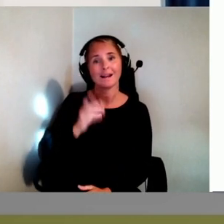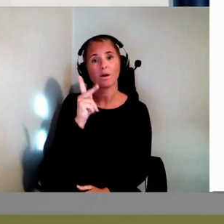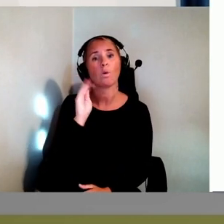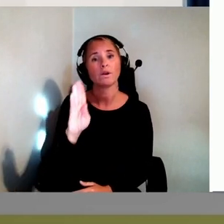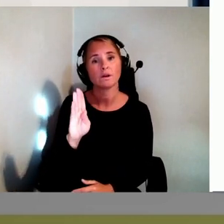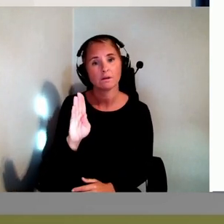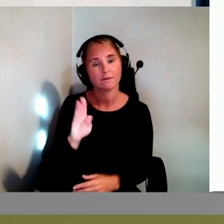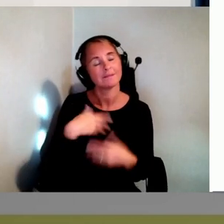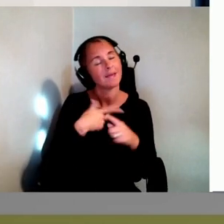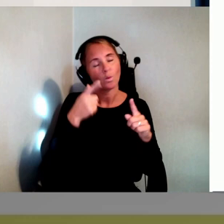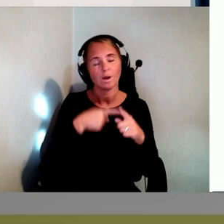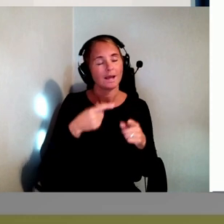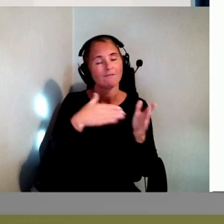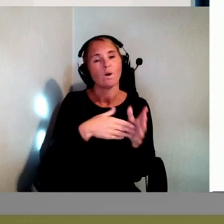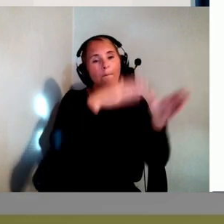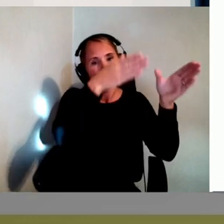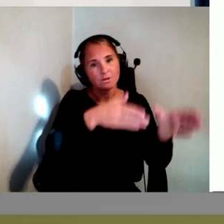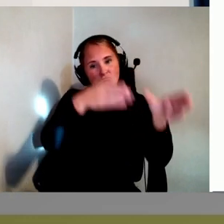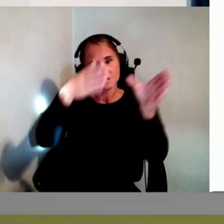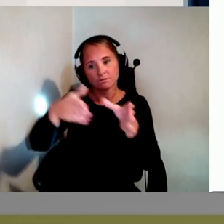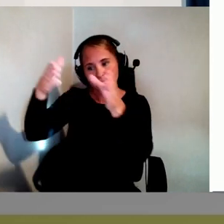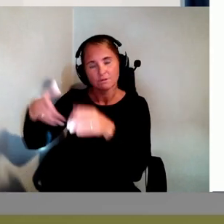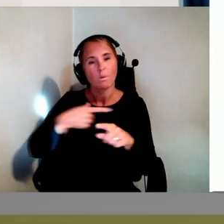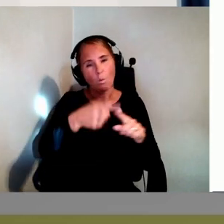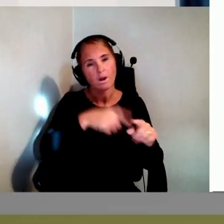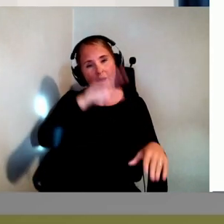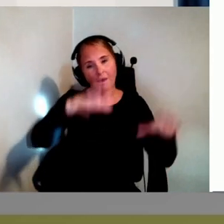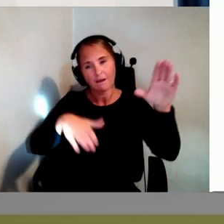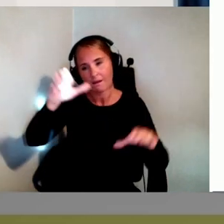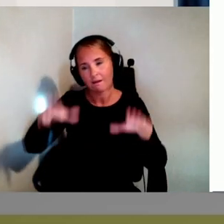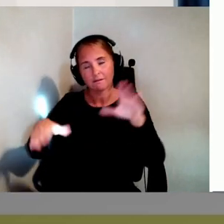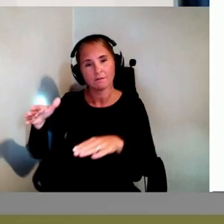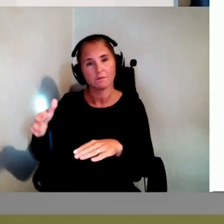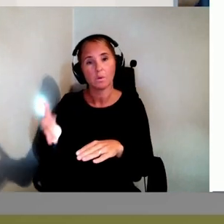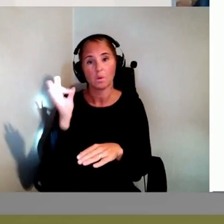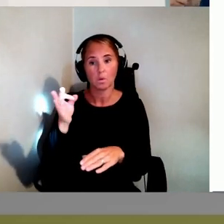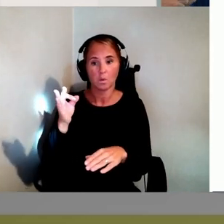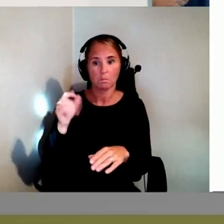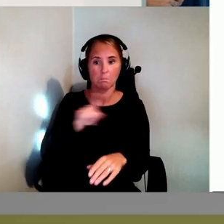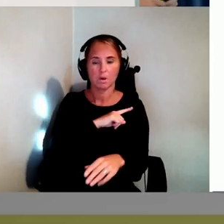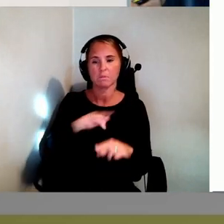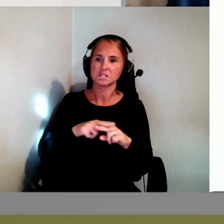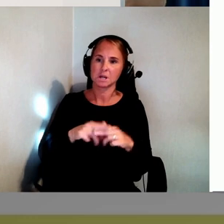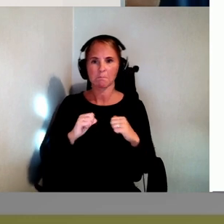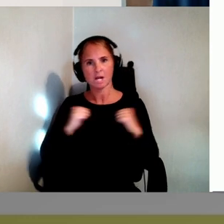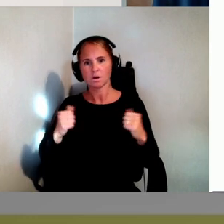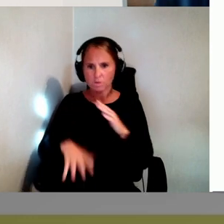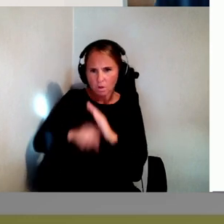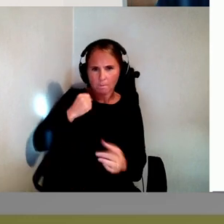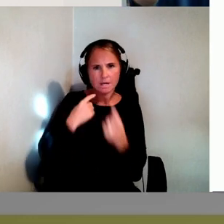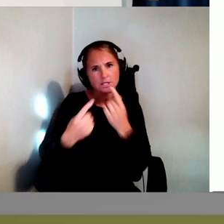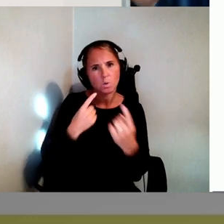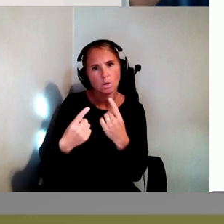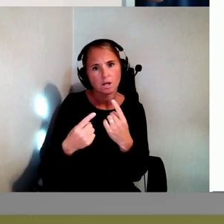från person till person Eh hur hur villig man är att ta sådana diskussioner eh